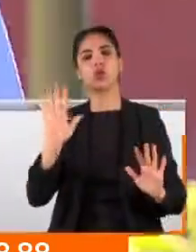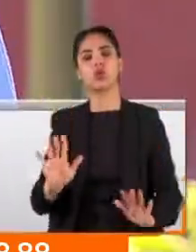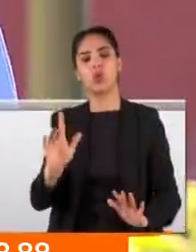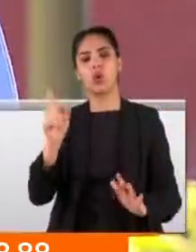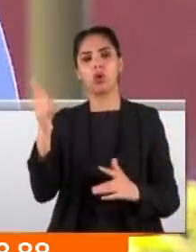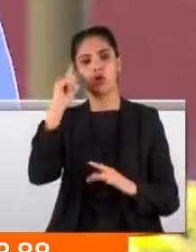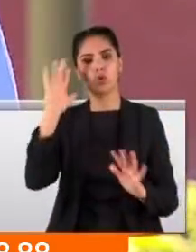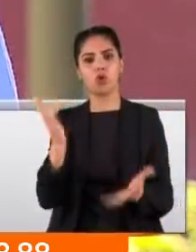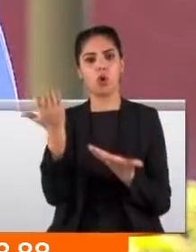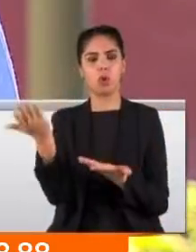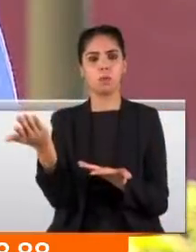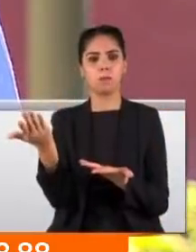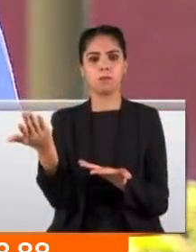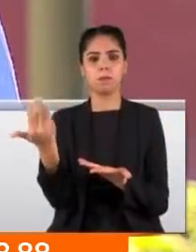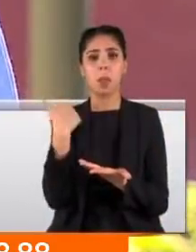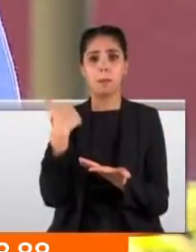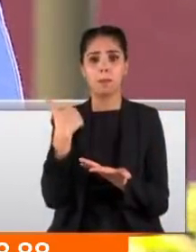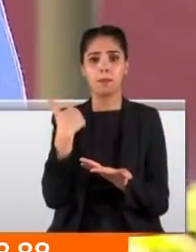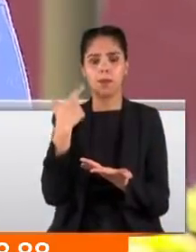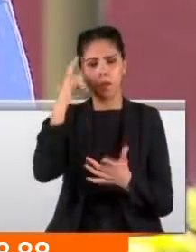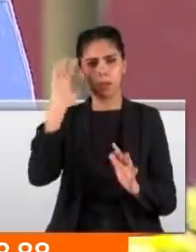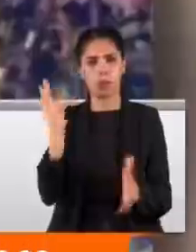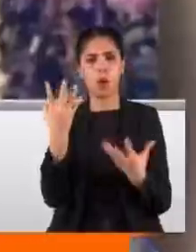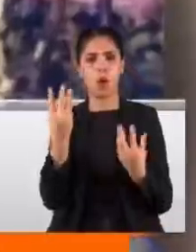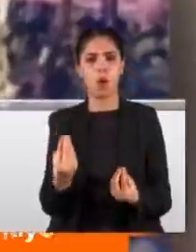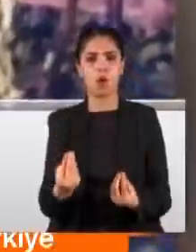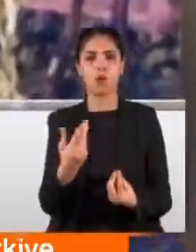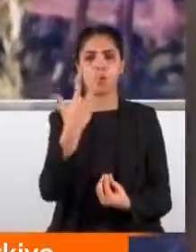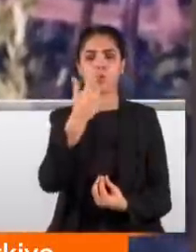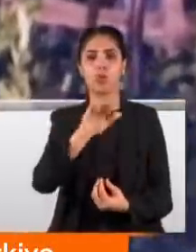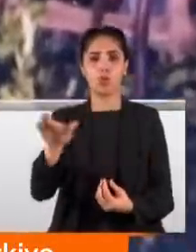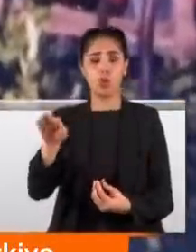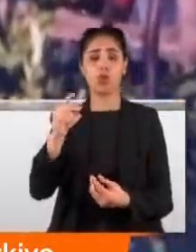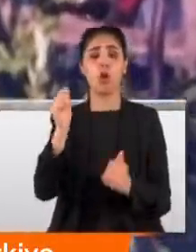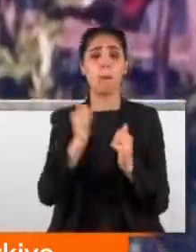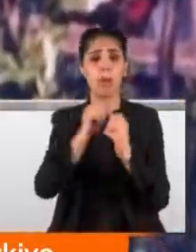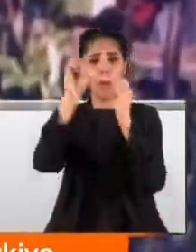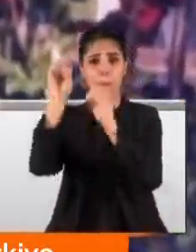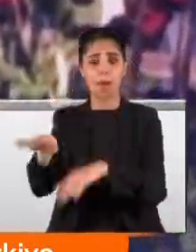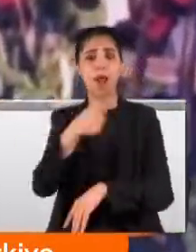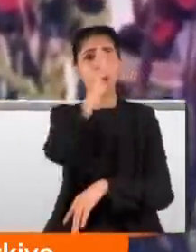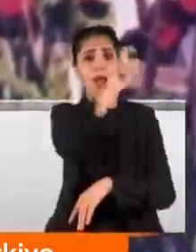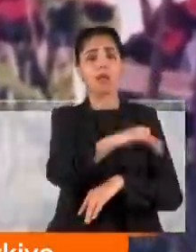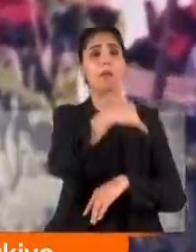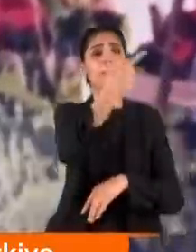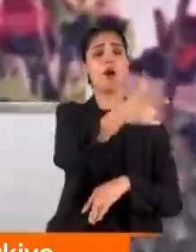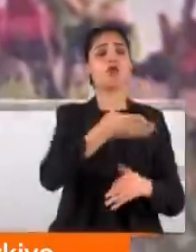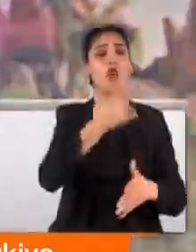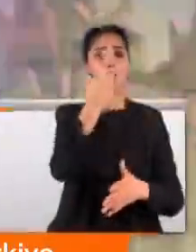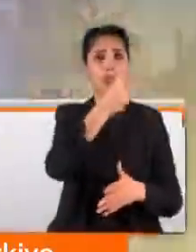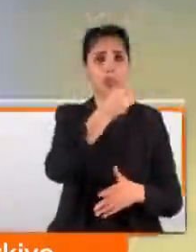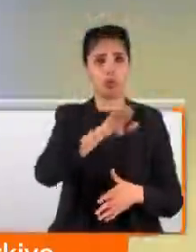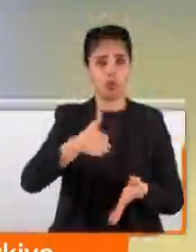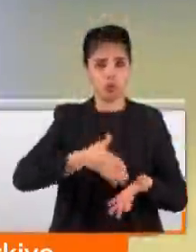döküldü. Şaşırmak elde değil. Ben orada zaten nöbet geçirmişim nüfus dairesinde. Üç çocuğuyla onu terk eden eşinin bir başkasından sahip olduğu